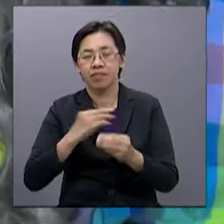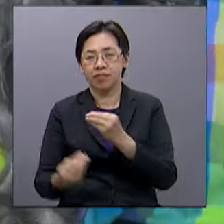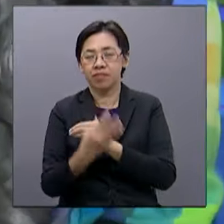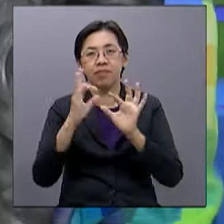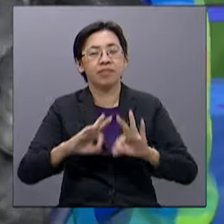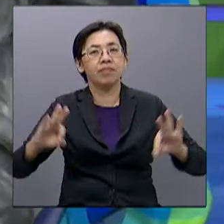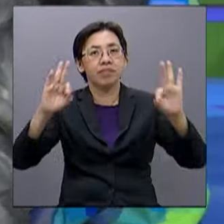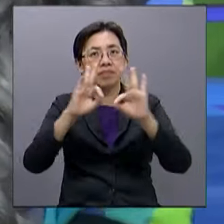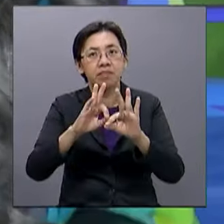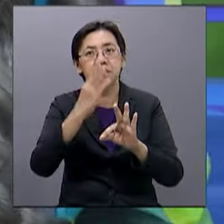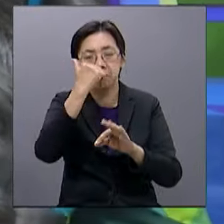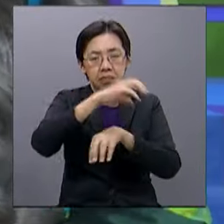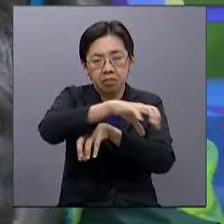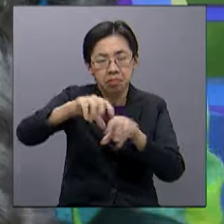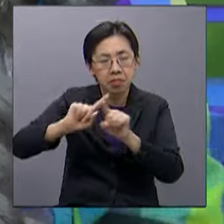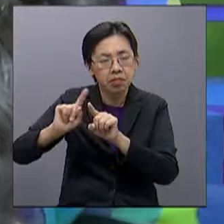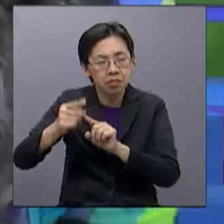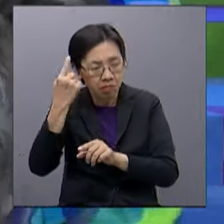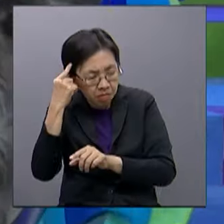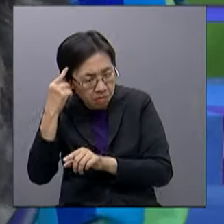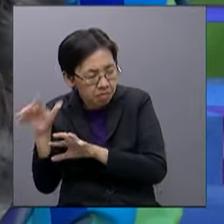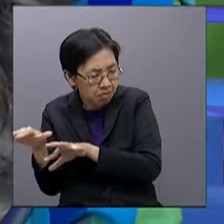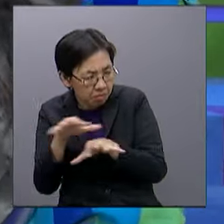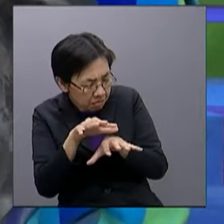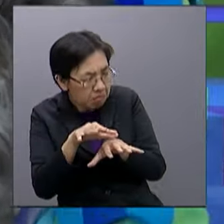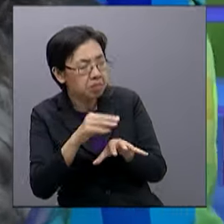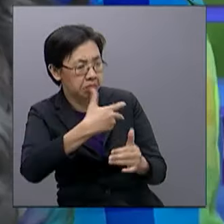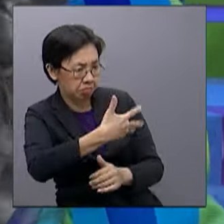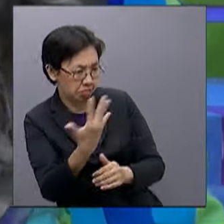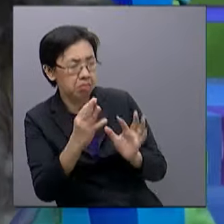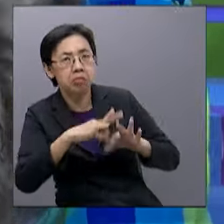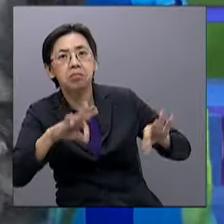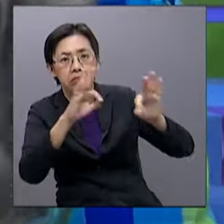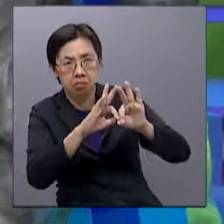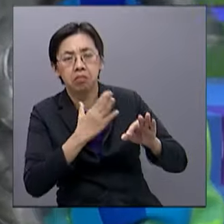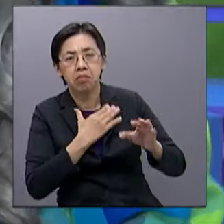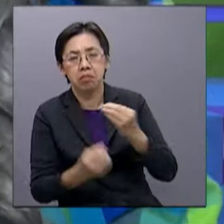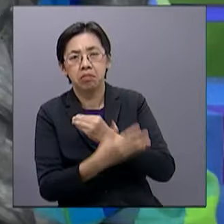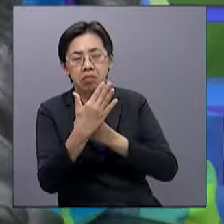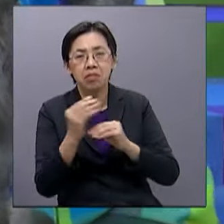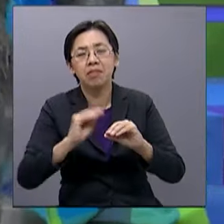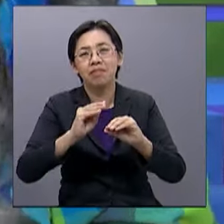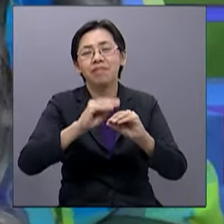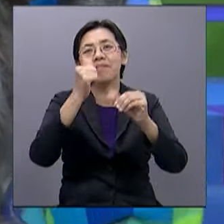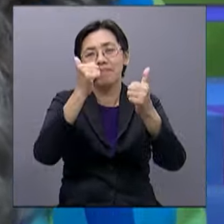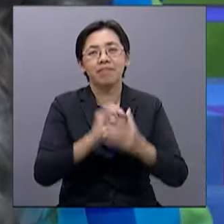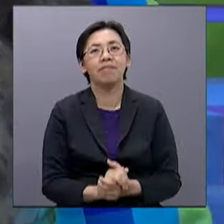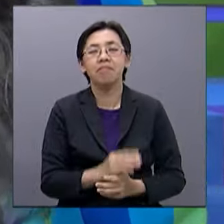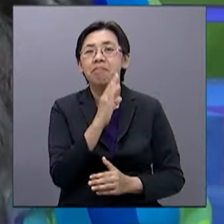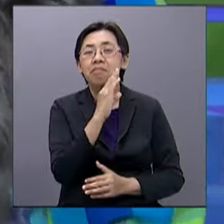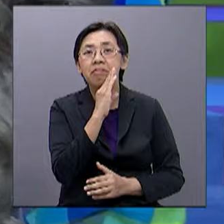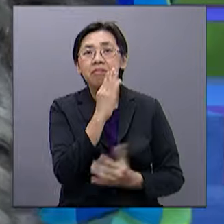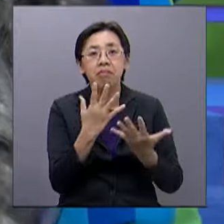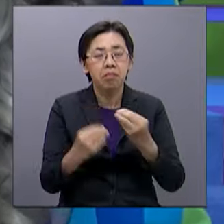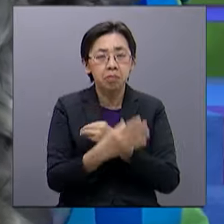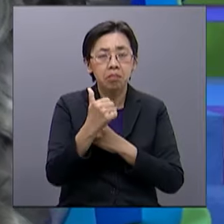ที่ว่าองค์กรต่างๆเนี่ยเริ่มหันมาเห็นความสำคัญตรงนี้ทำให้เรามีพื้นที่มากขึ้นอย่างที่บรูซบอกแล้วก็พอมีวิสิบิลิตี้มากยิ่งขึ้